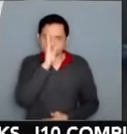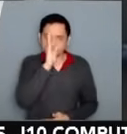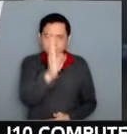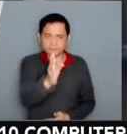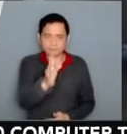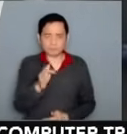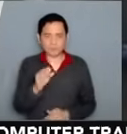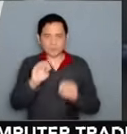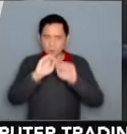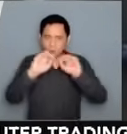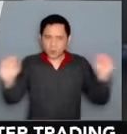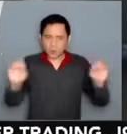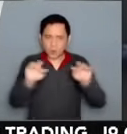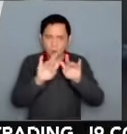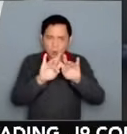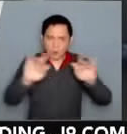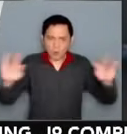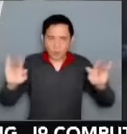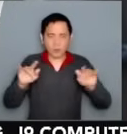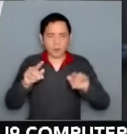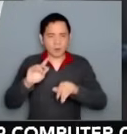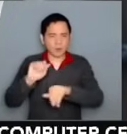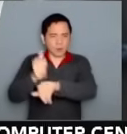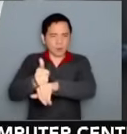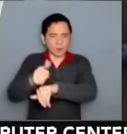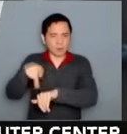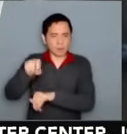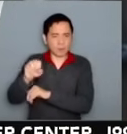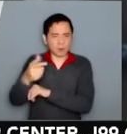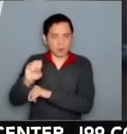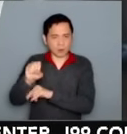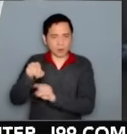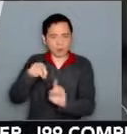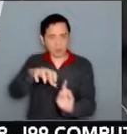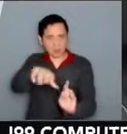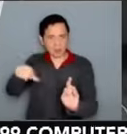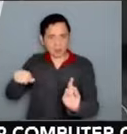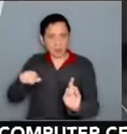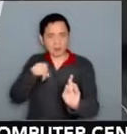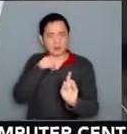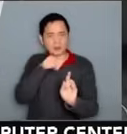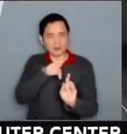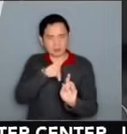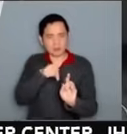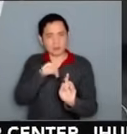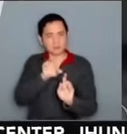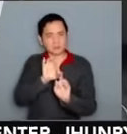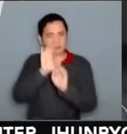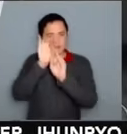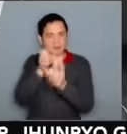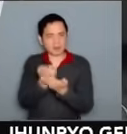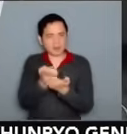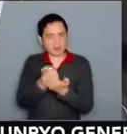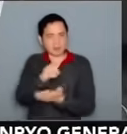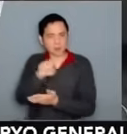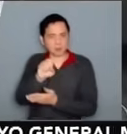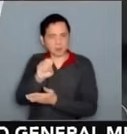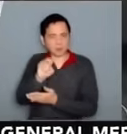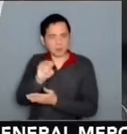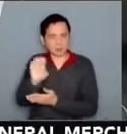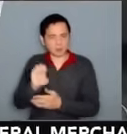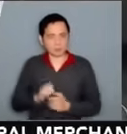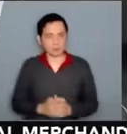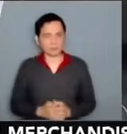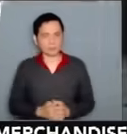in the Cagayan special economic zone and freeport may komento rin na mag-ama kaugnay sa executive